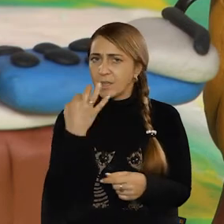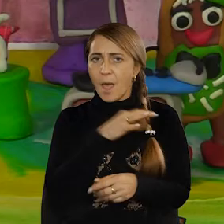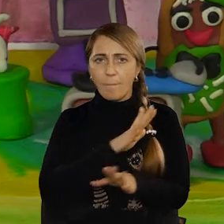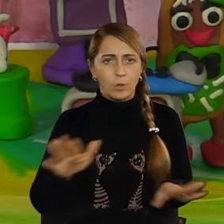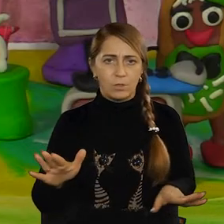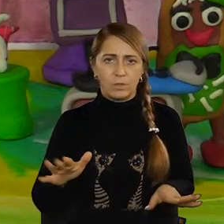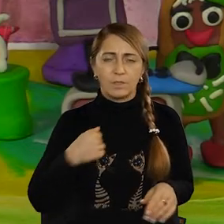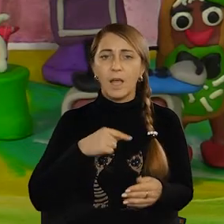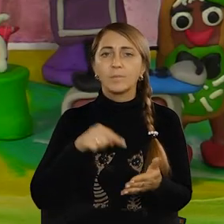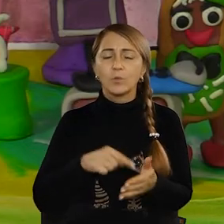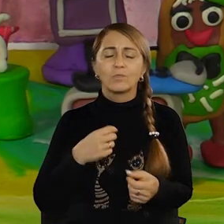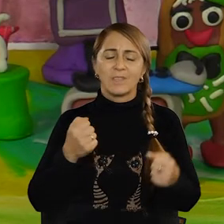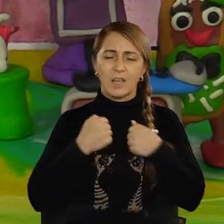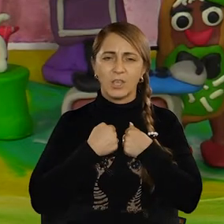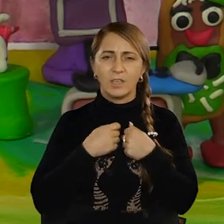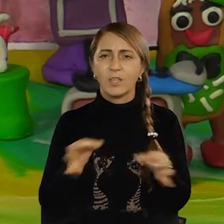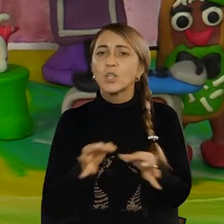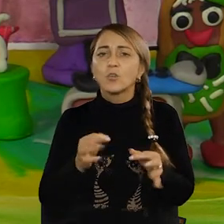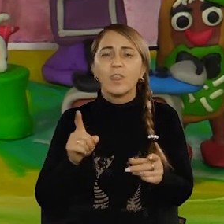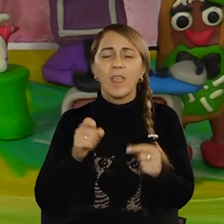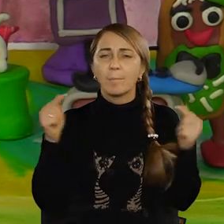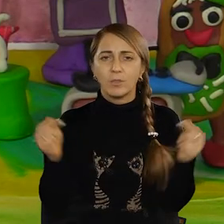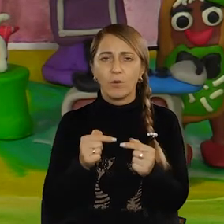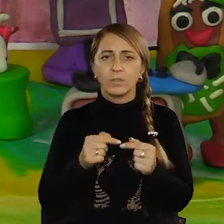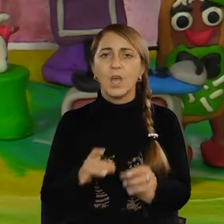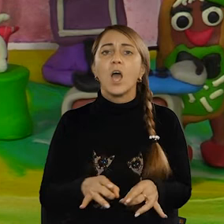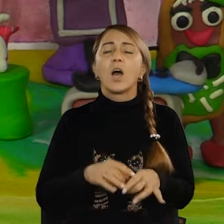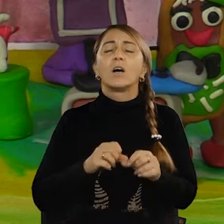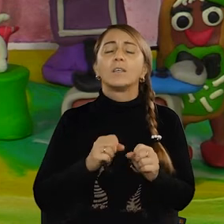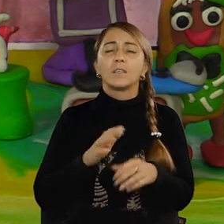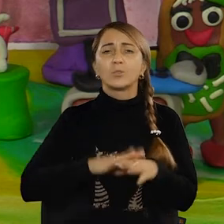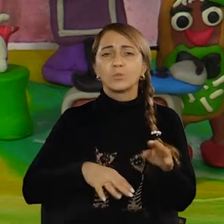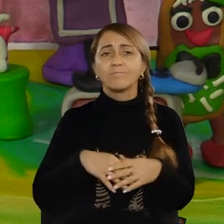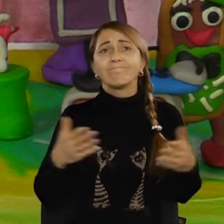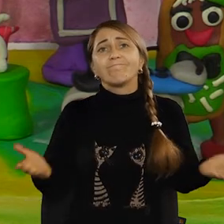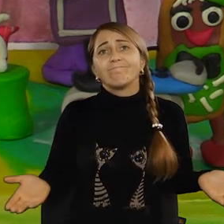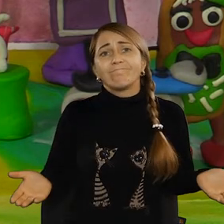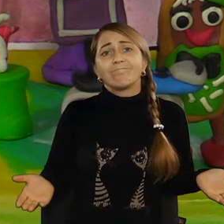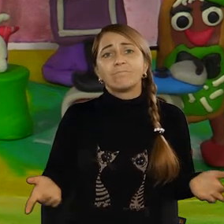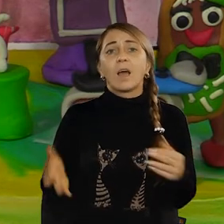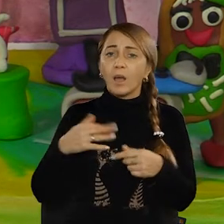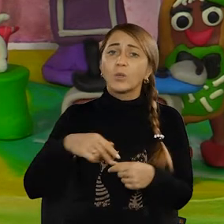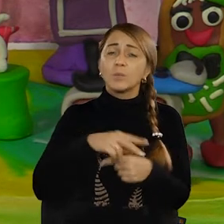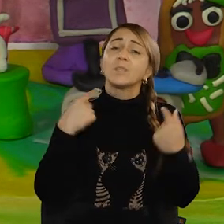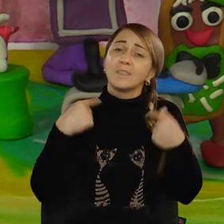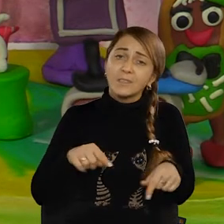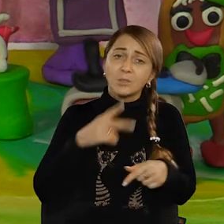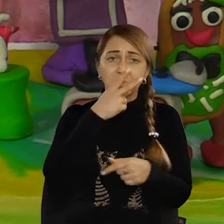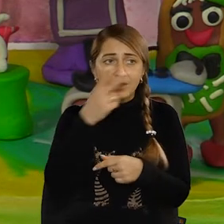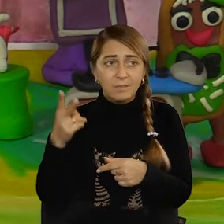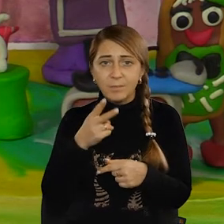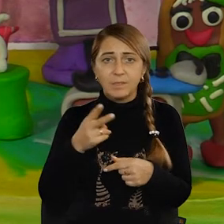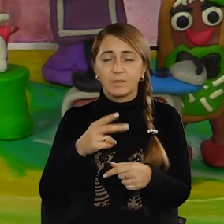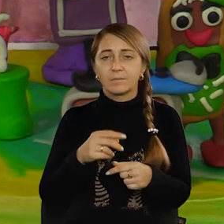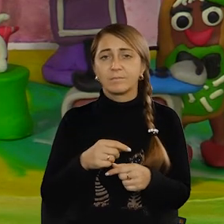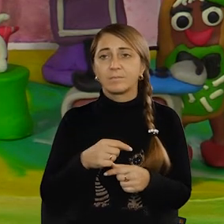А от нам тут, на жаль, нічого не підходить», – розвела руками шоколадка. «Тоді ходімо до наступного бутика»,